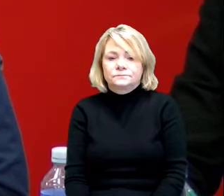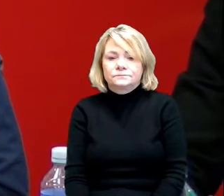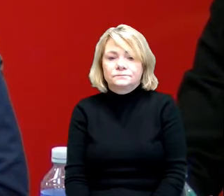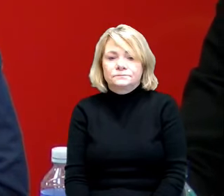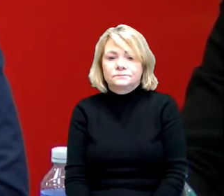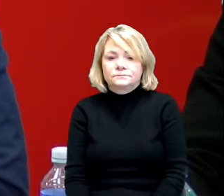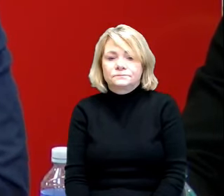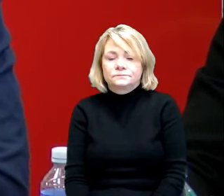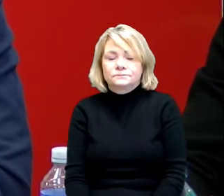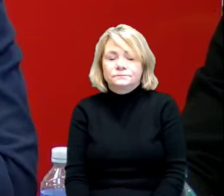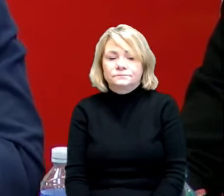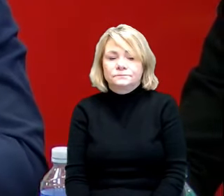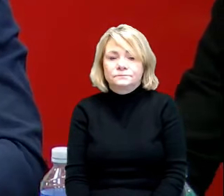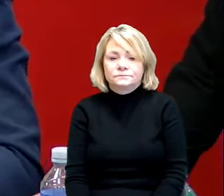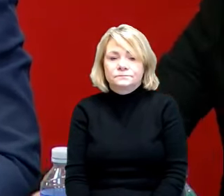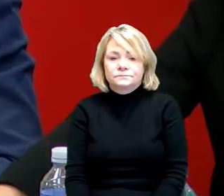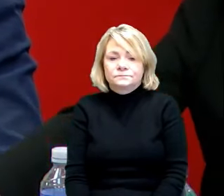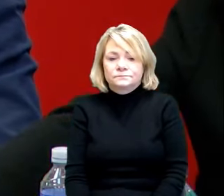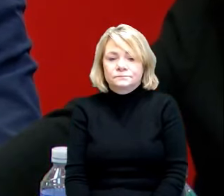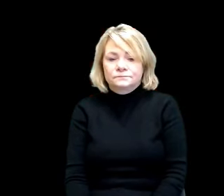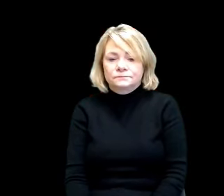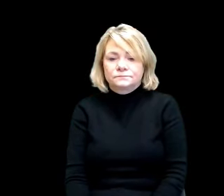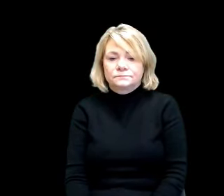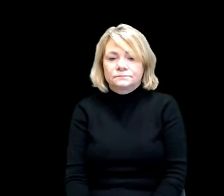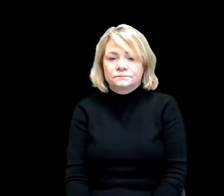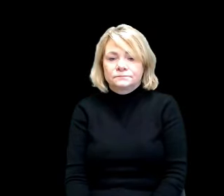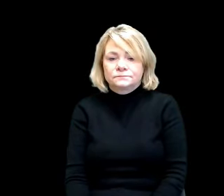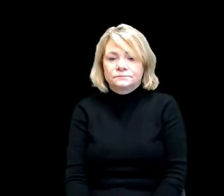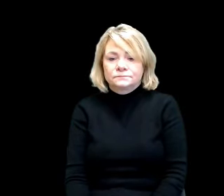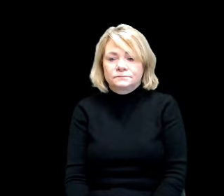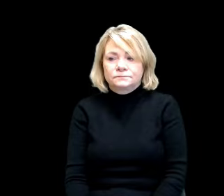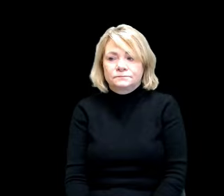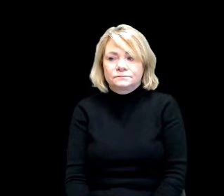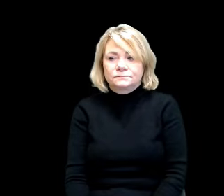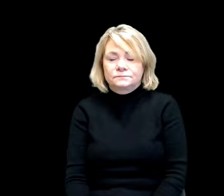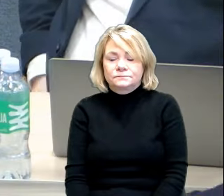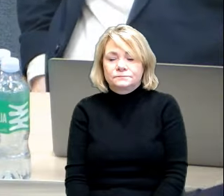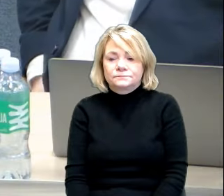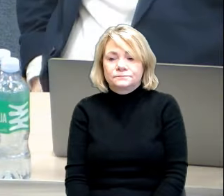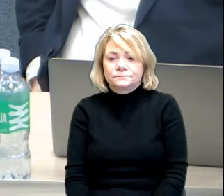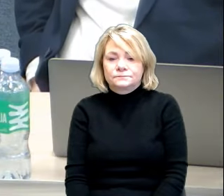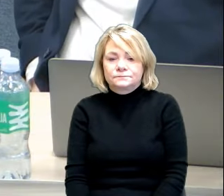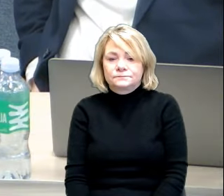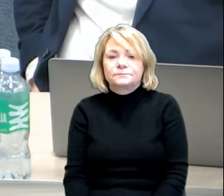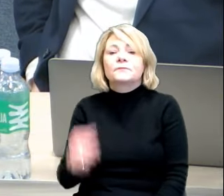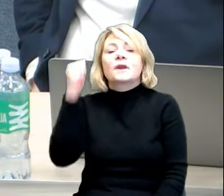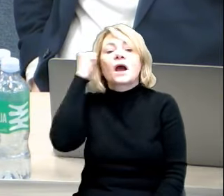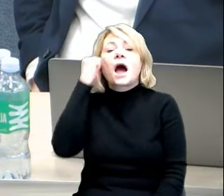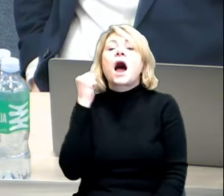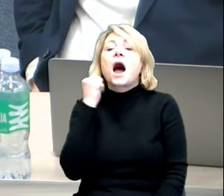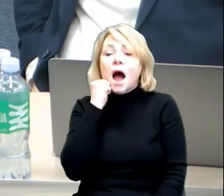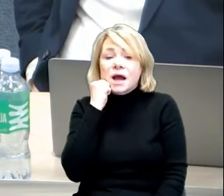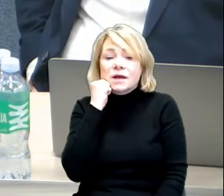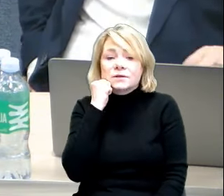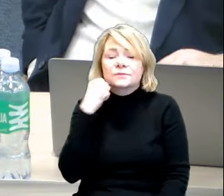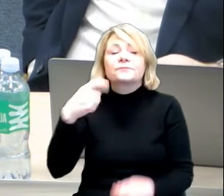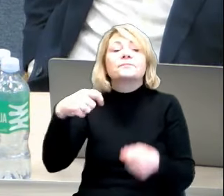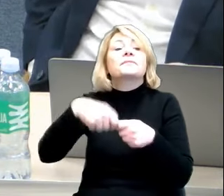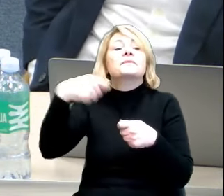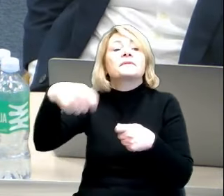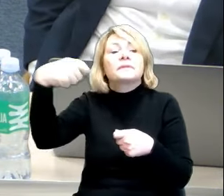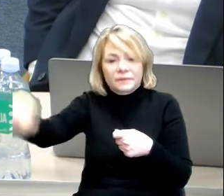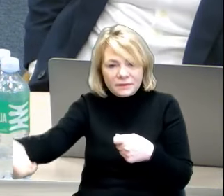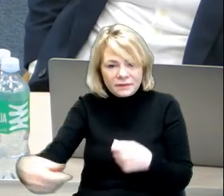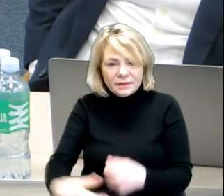jeigujungtumėt mikrofoną nežinauaip taip ačiū labai tada tęsiam toliau sekantys du klausimai